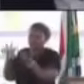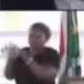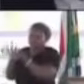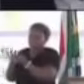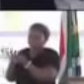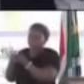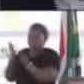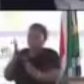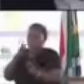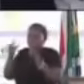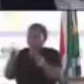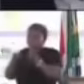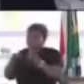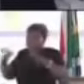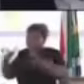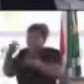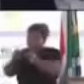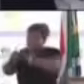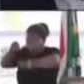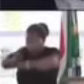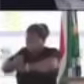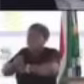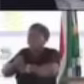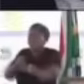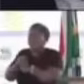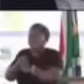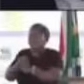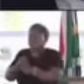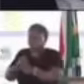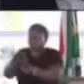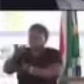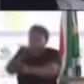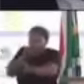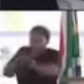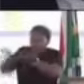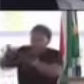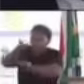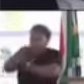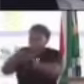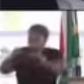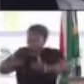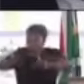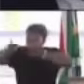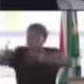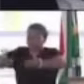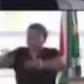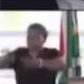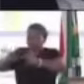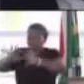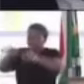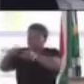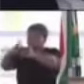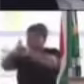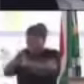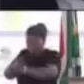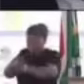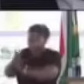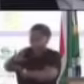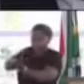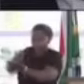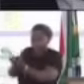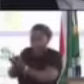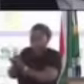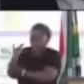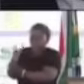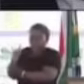uma kuzoqala unyaka nje ke sikhulume indlela yaphambili nabo sihlale phansi nje kosiwe inyama kungonakele